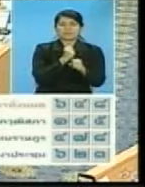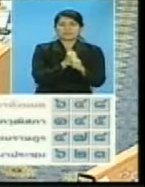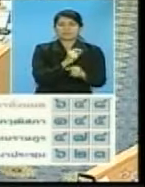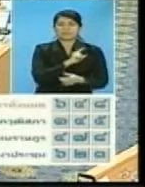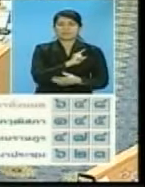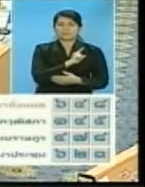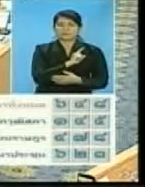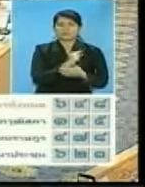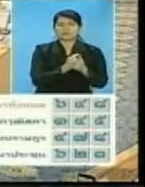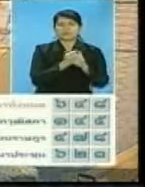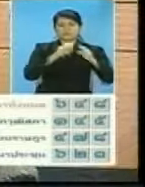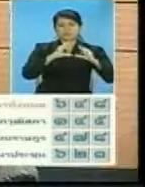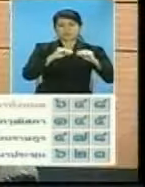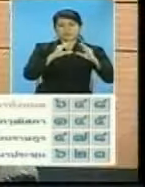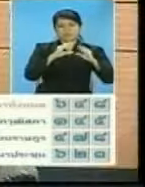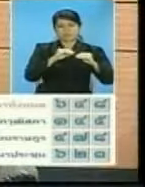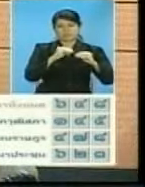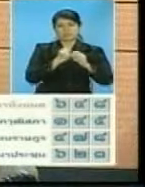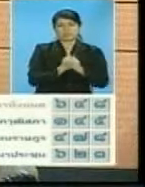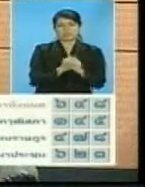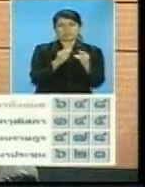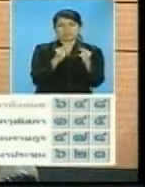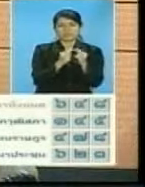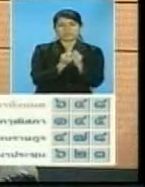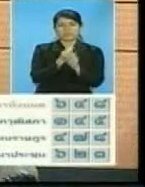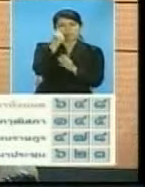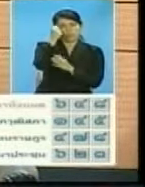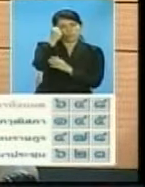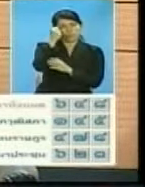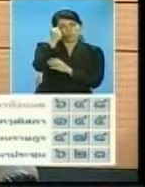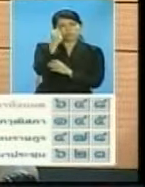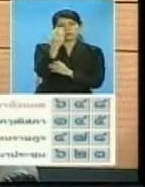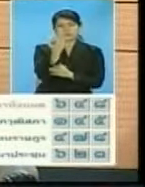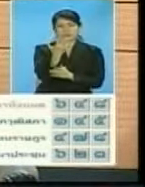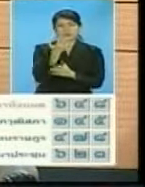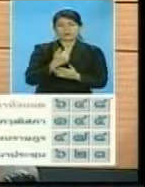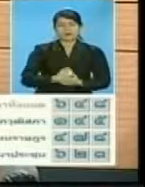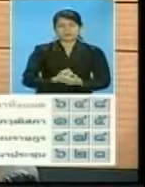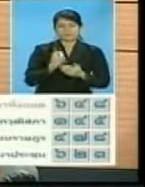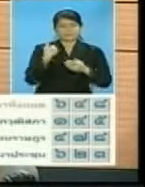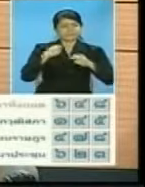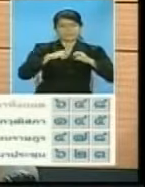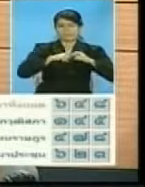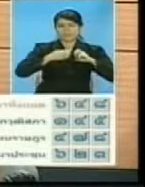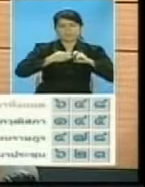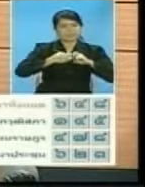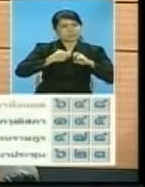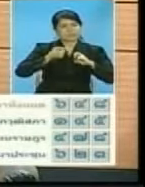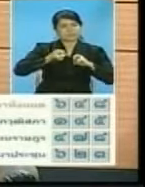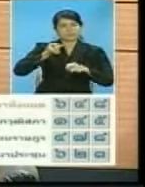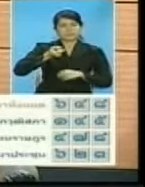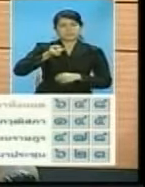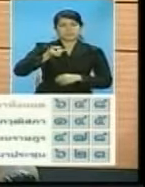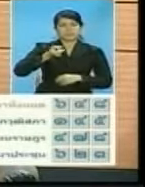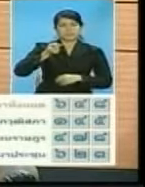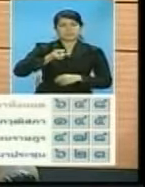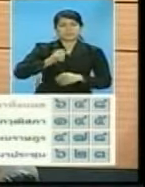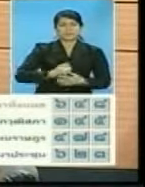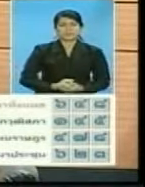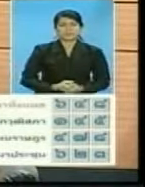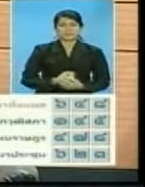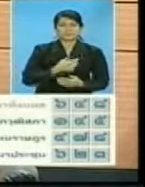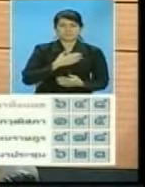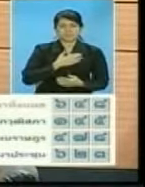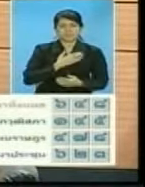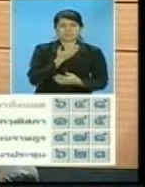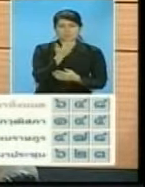การการประชุมทั้ง 3-4-5 วันที่ผ่านมามีปัญหามาโดยตลอดอันนี้ผ